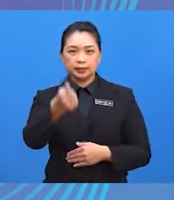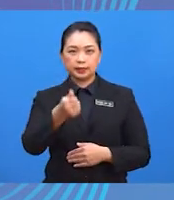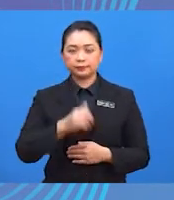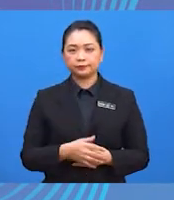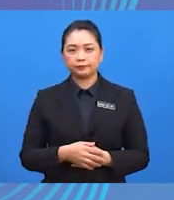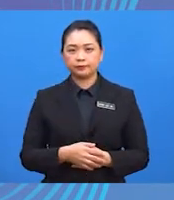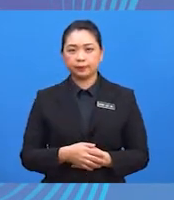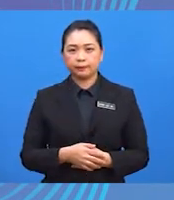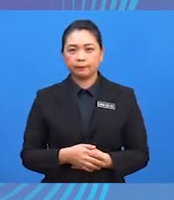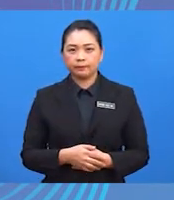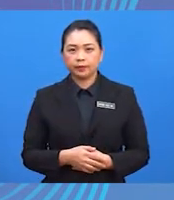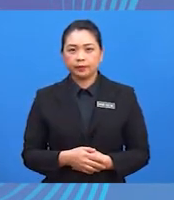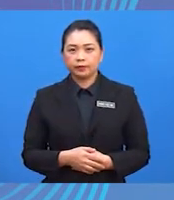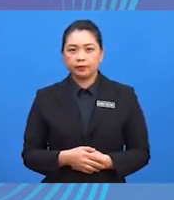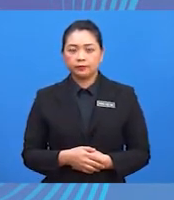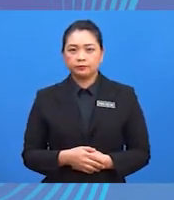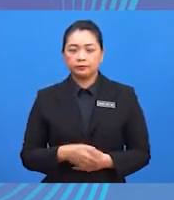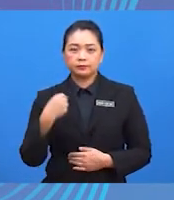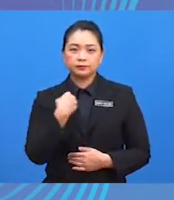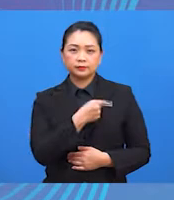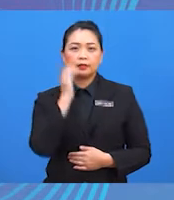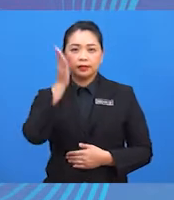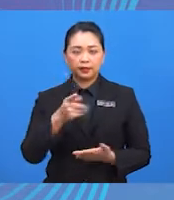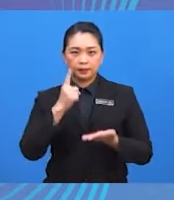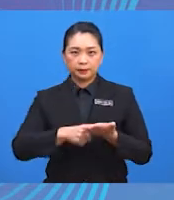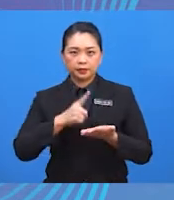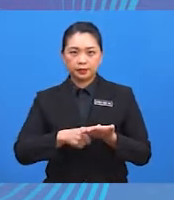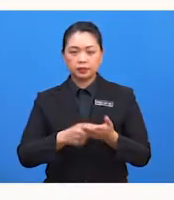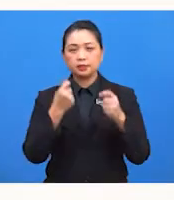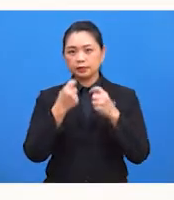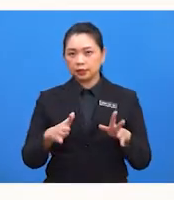Kita akan berbincang setelah saya kemukakan soalan ini.